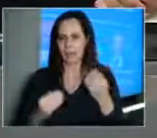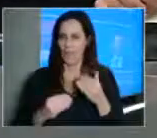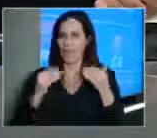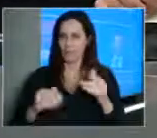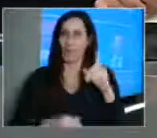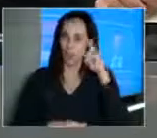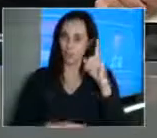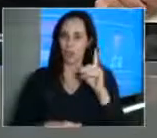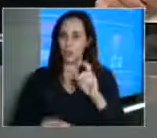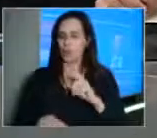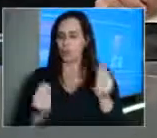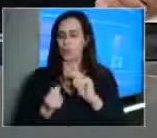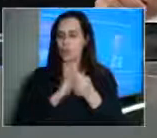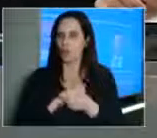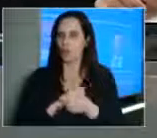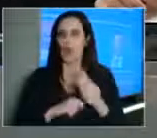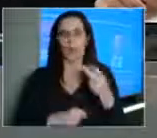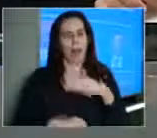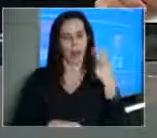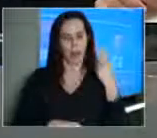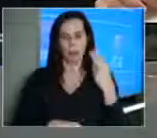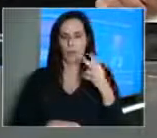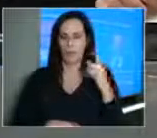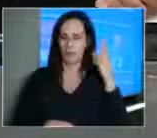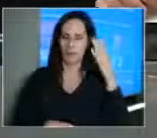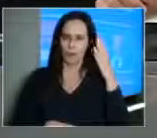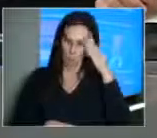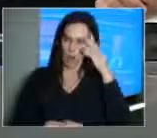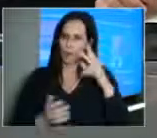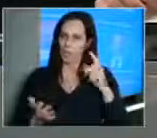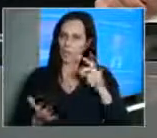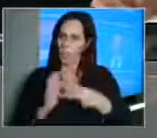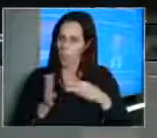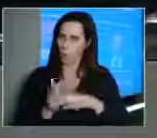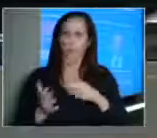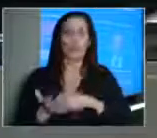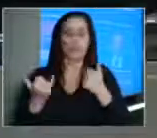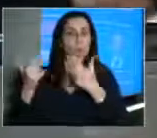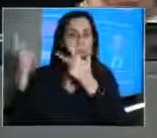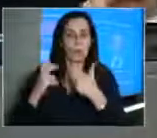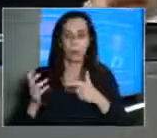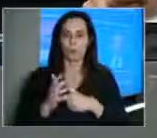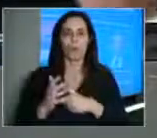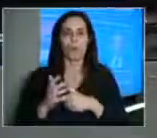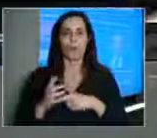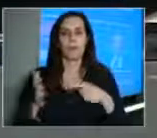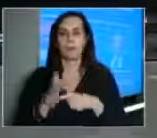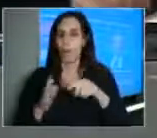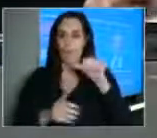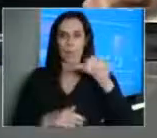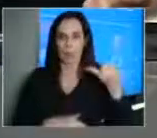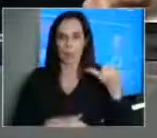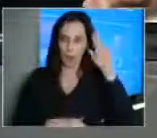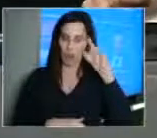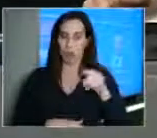קדימה. אני חושב שהזמנים השתנו, הקהילה הגיעה עירה פוליטית, הדרישות והציפיות היום מנציג גאה כמו חבר הכנסת אוחנה